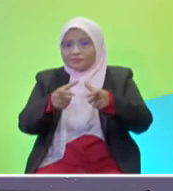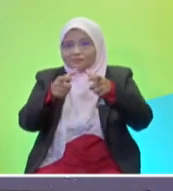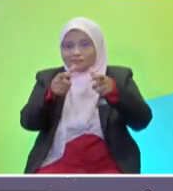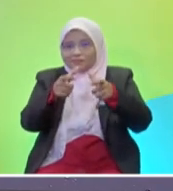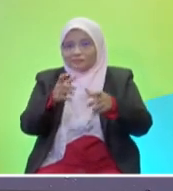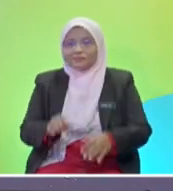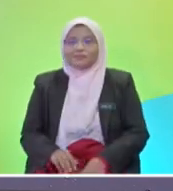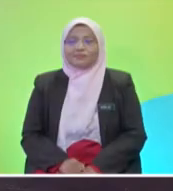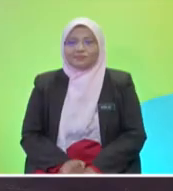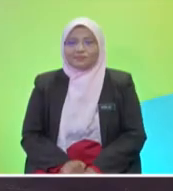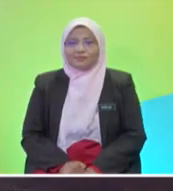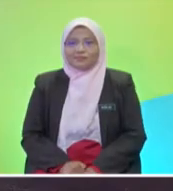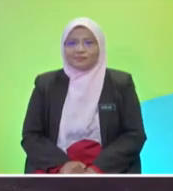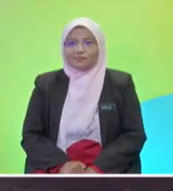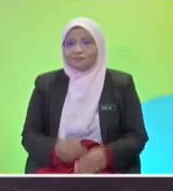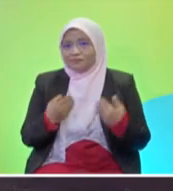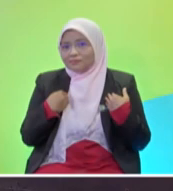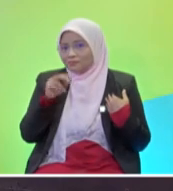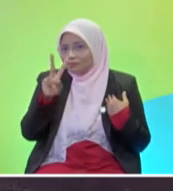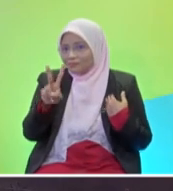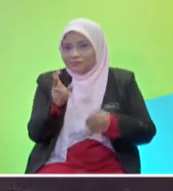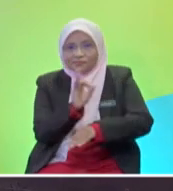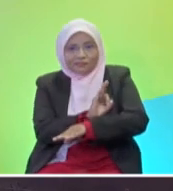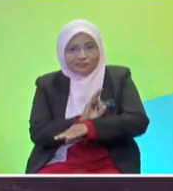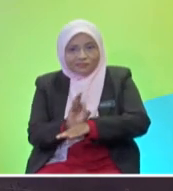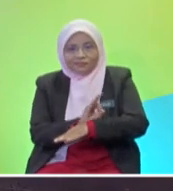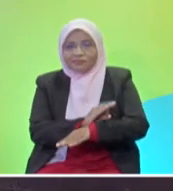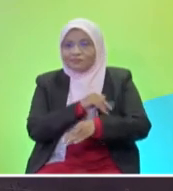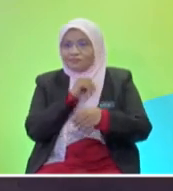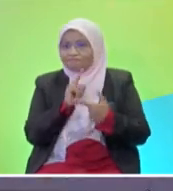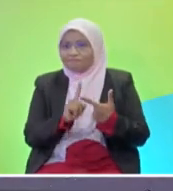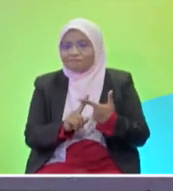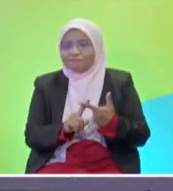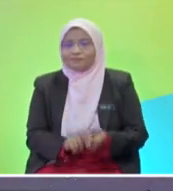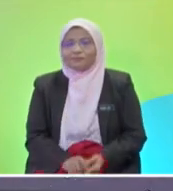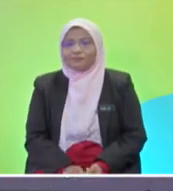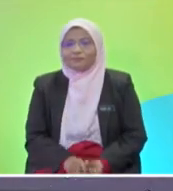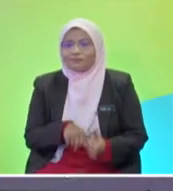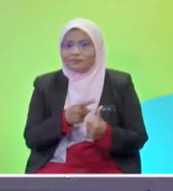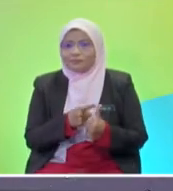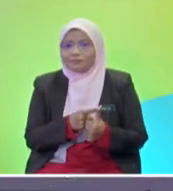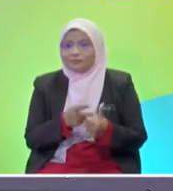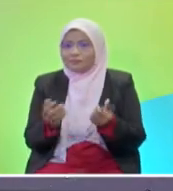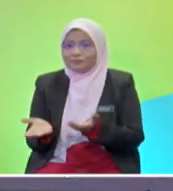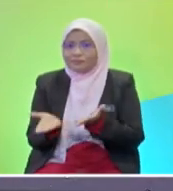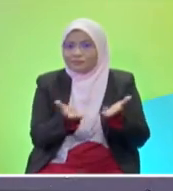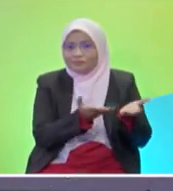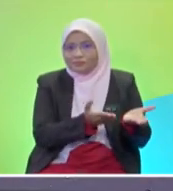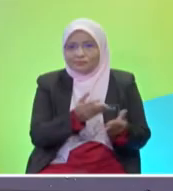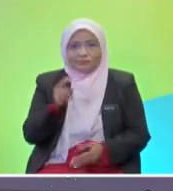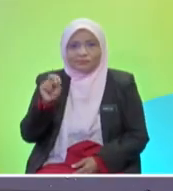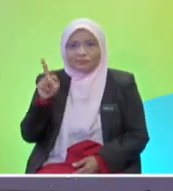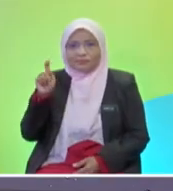Ada dua tadi tugas batang. Apa yang pertama Mira ingat tak? Tak silap Mira, untuk mengangkut nutrien